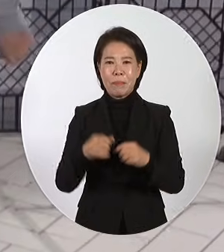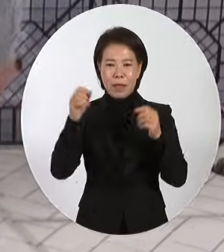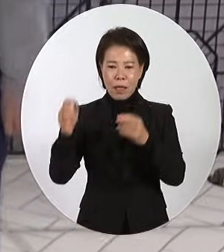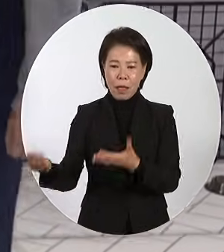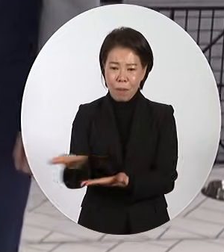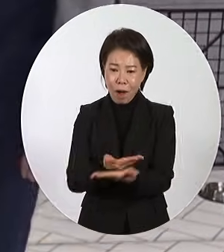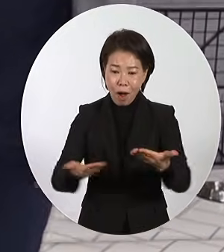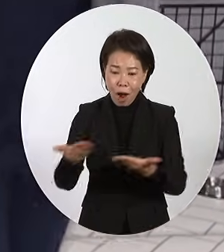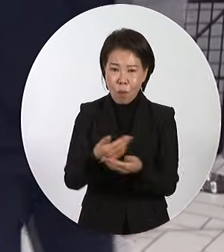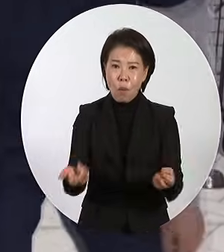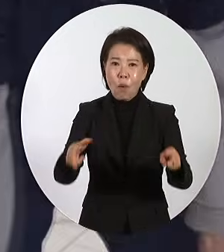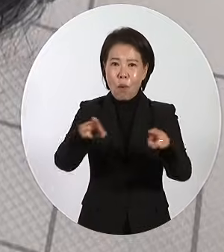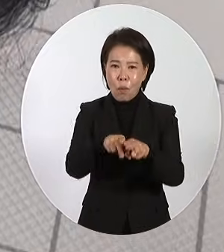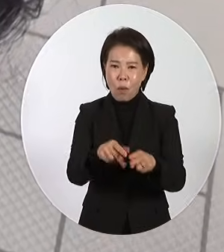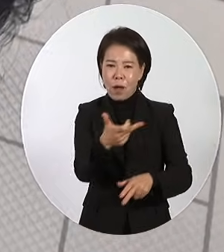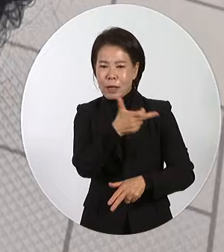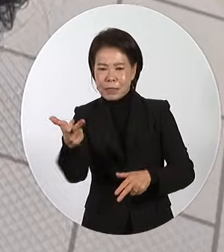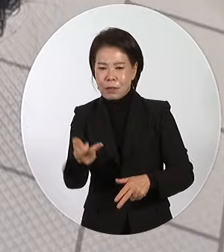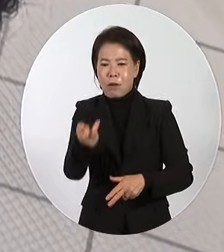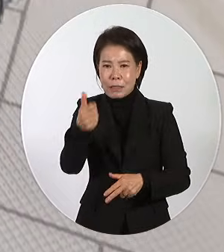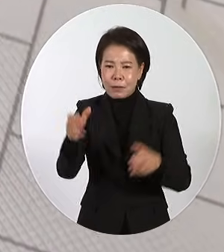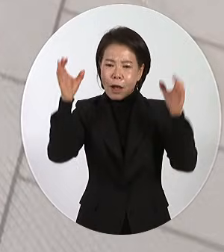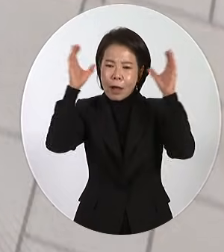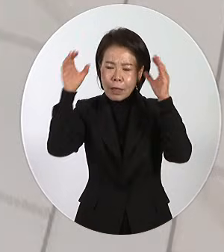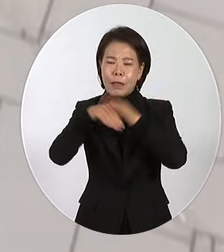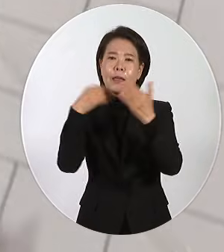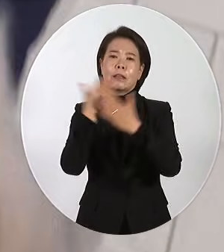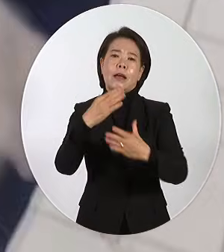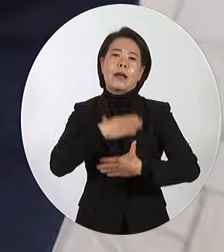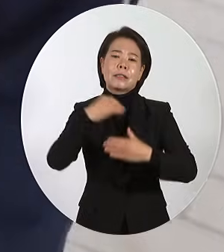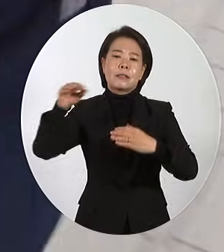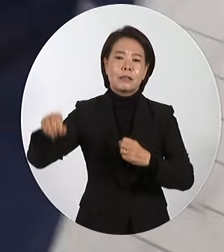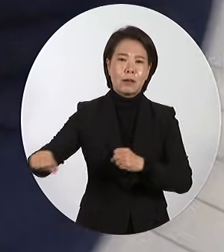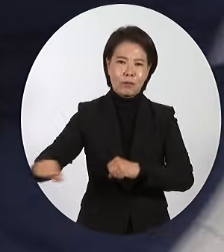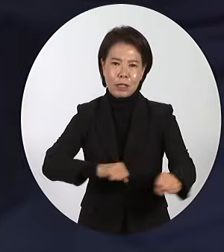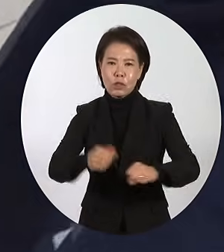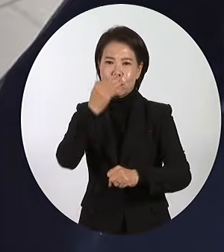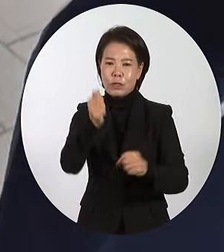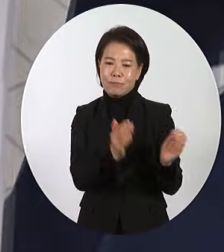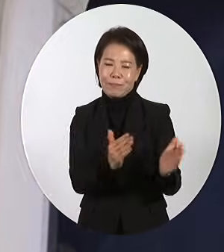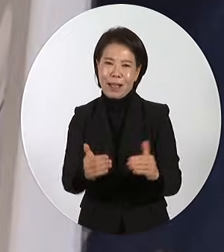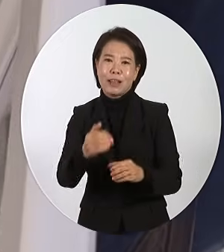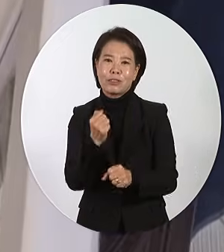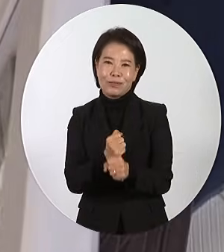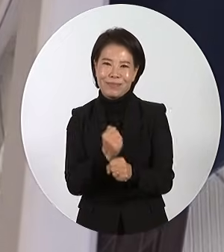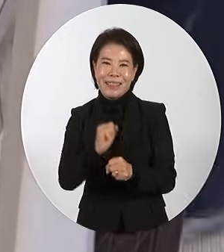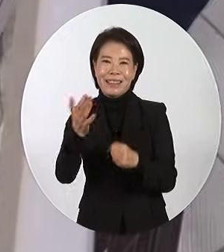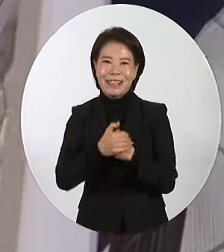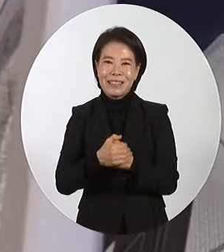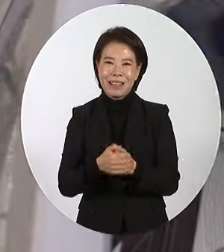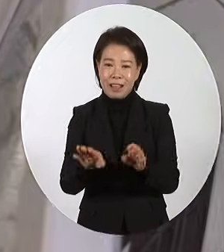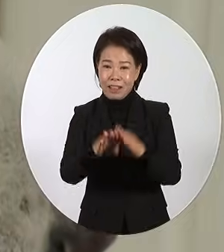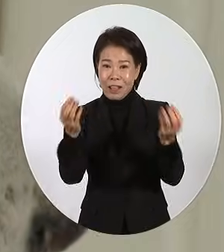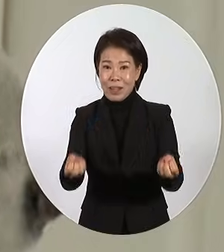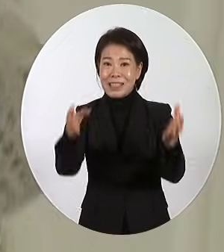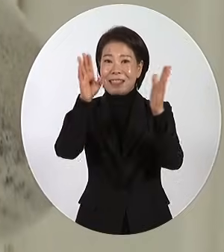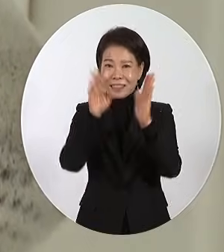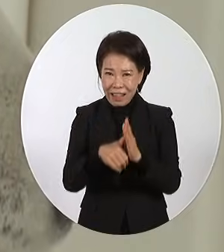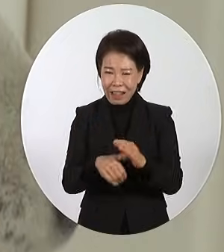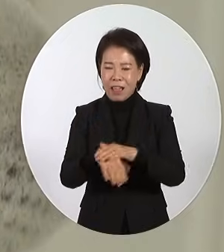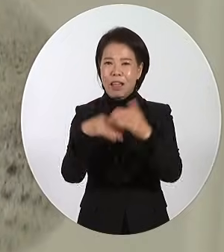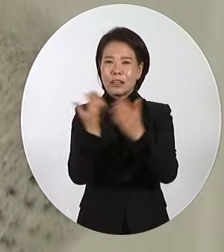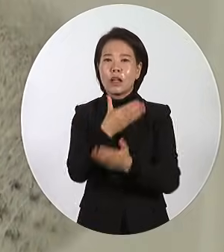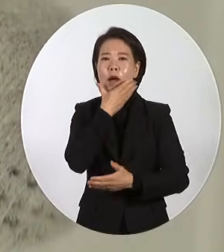반려동물 놀이공원은 소형, 대형견이 안전하게 이용할 수 있는 공간으로 마련됐습니다. 이번 개관은